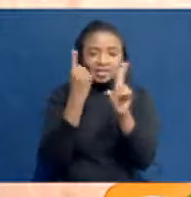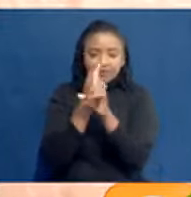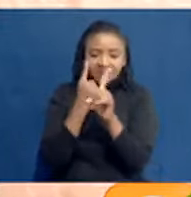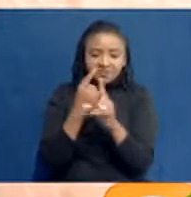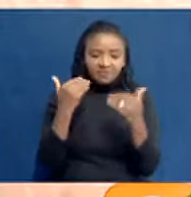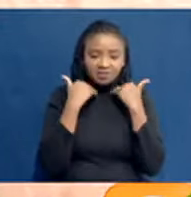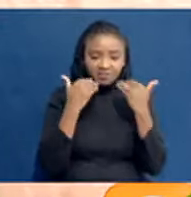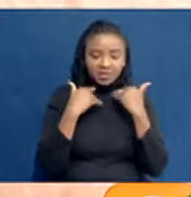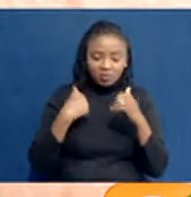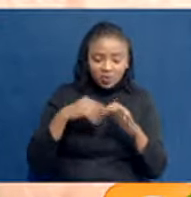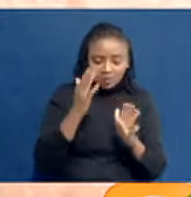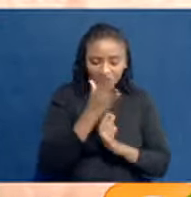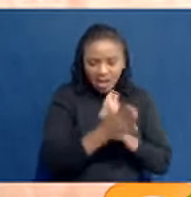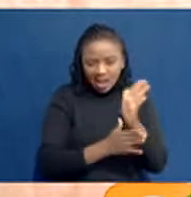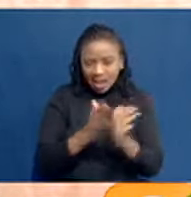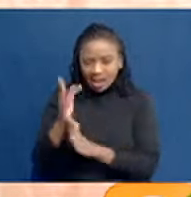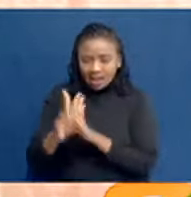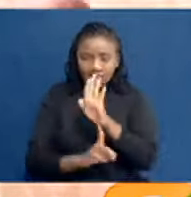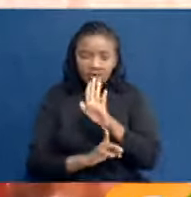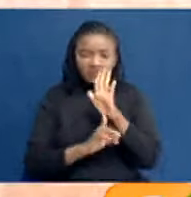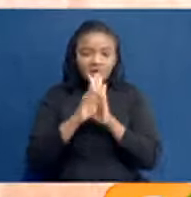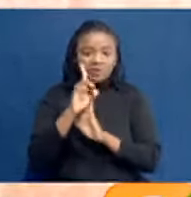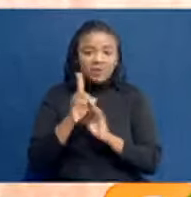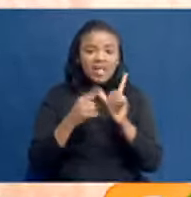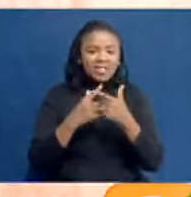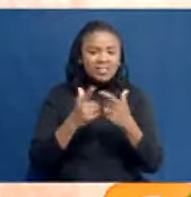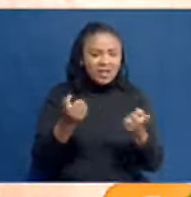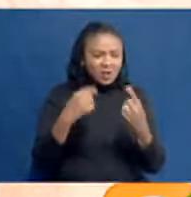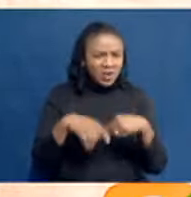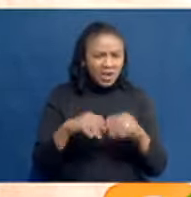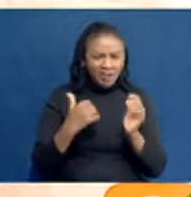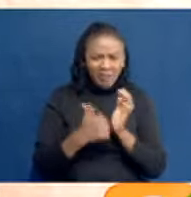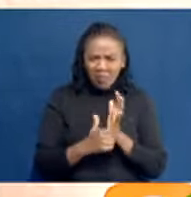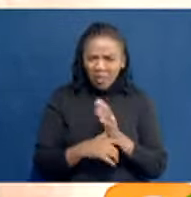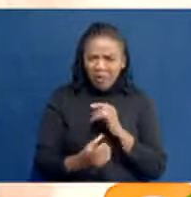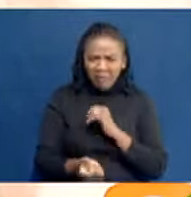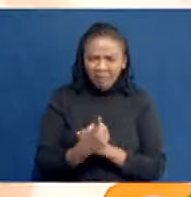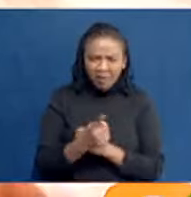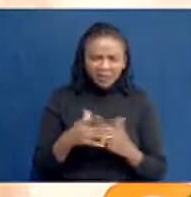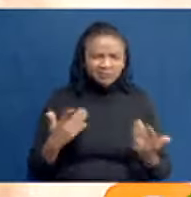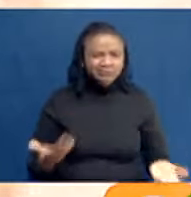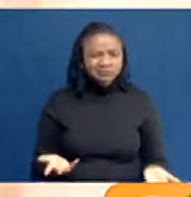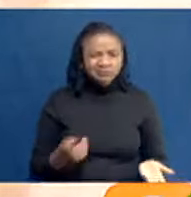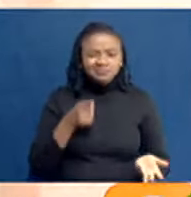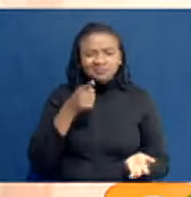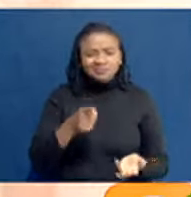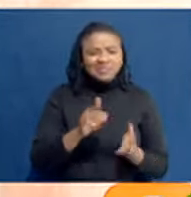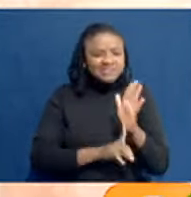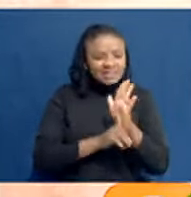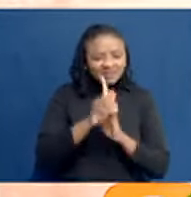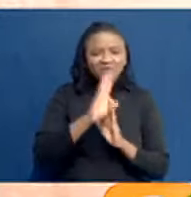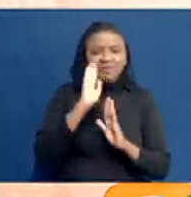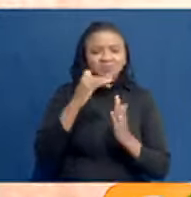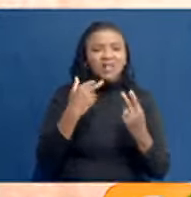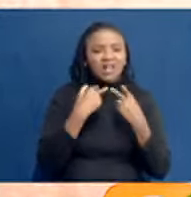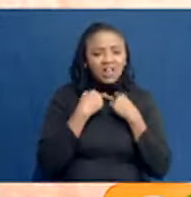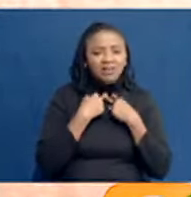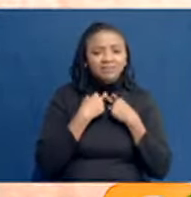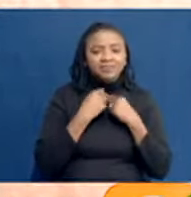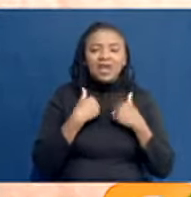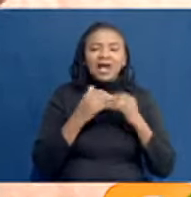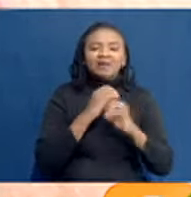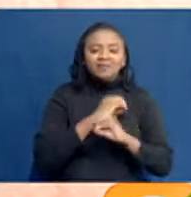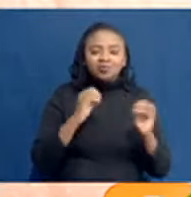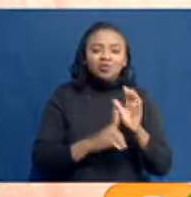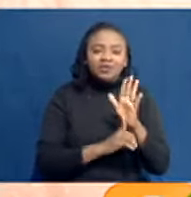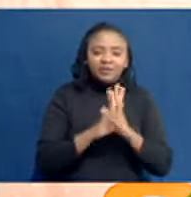maendeleo. Muliporudi hapa mumeanza kuzozana. Hii maendeleo itakwama. Hakuna maendeleo